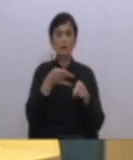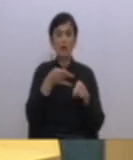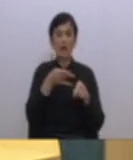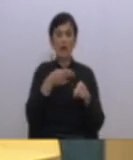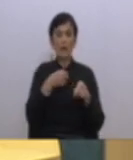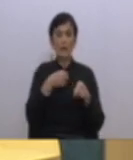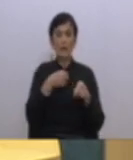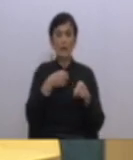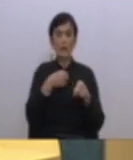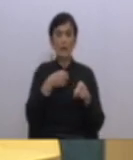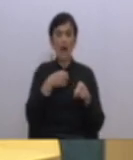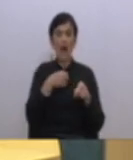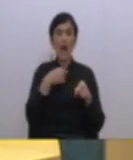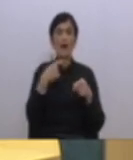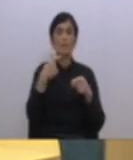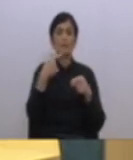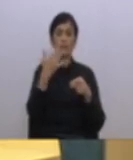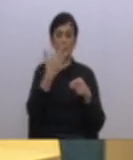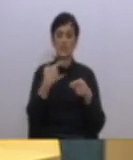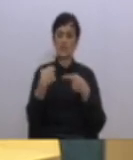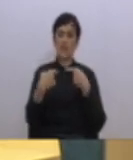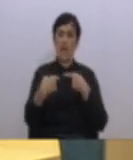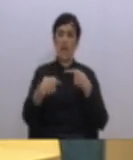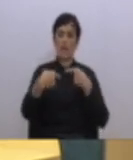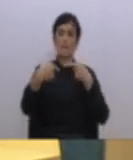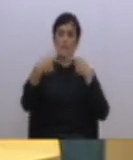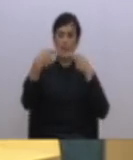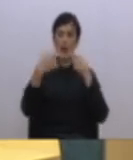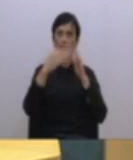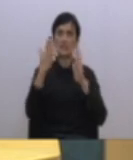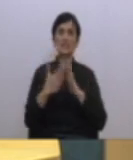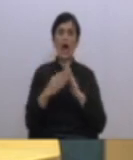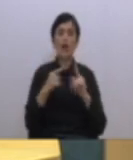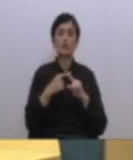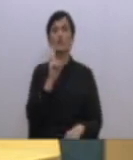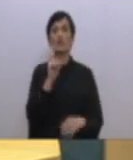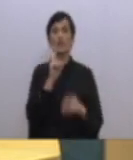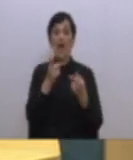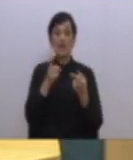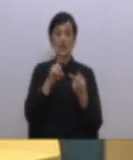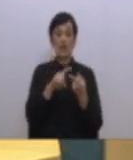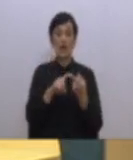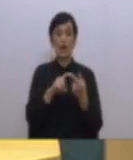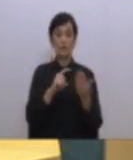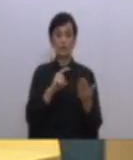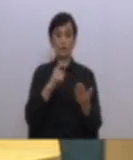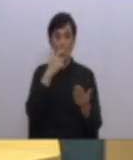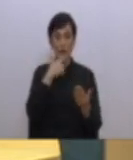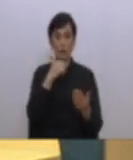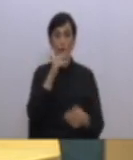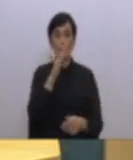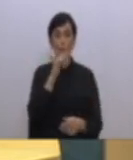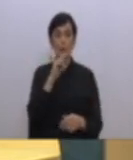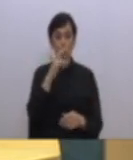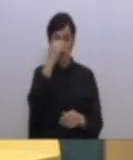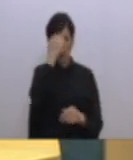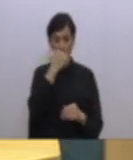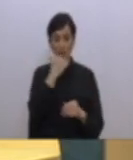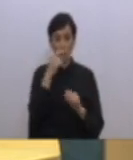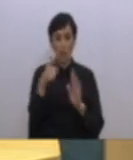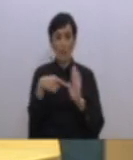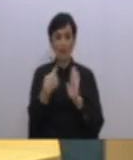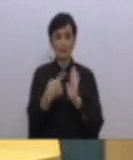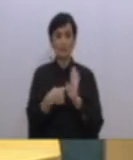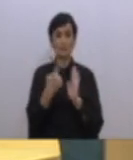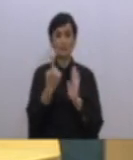უნდა დებატების გახსნა და რაღაც საერთო კონსენსუსის მიღება. ბატონო ფრიდონ, მადლობა შეკითხვისთვის.